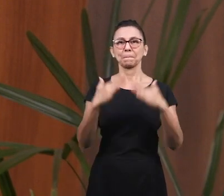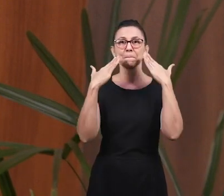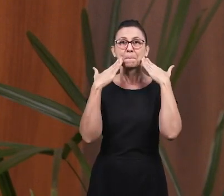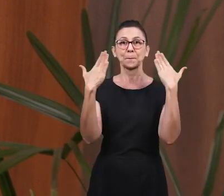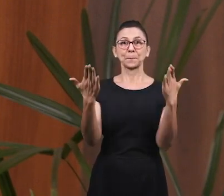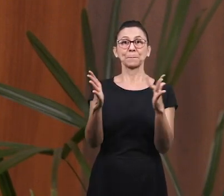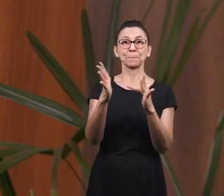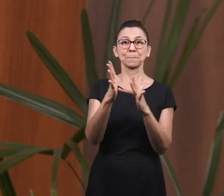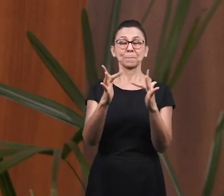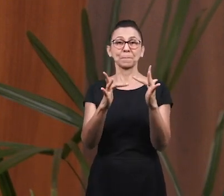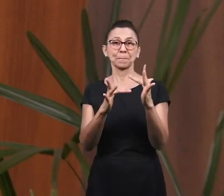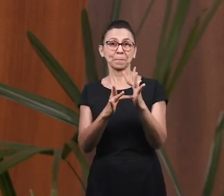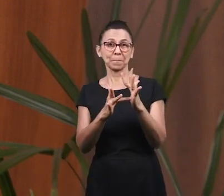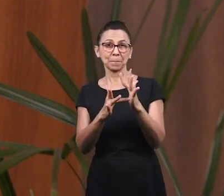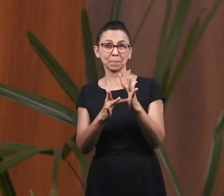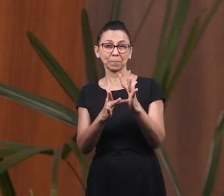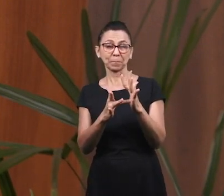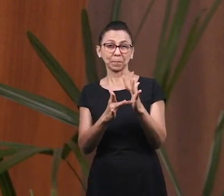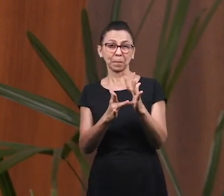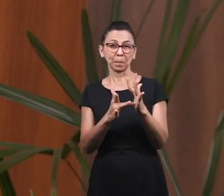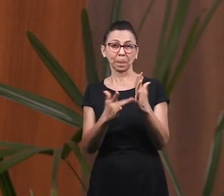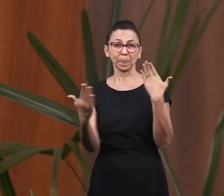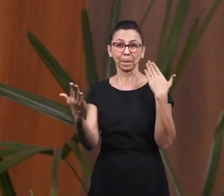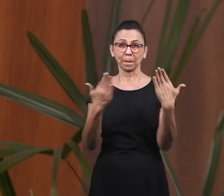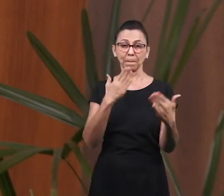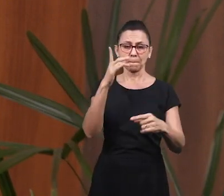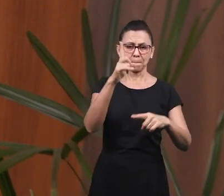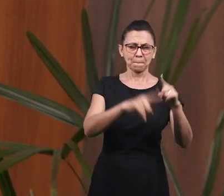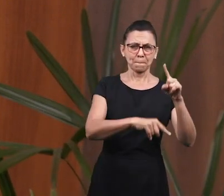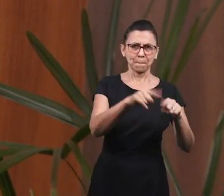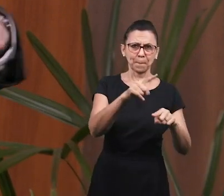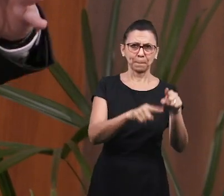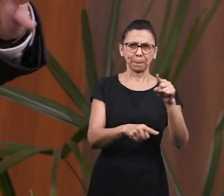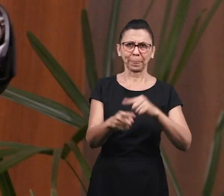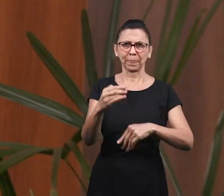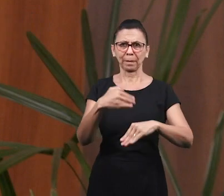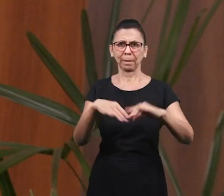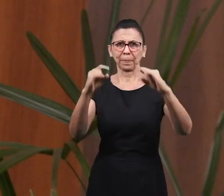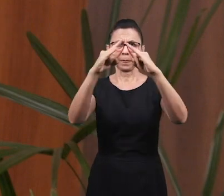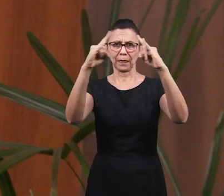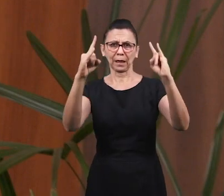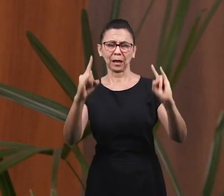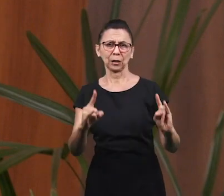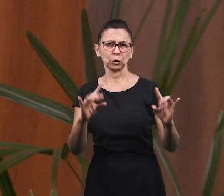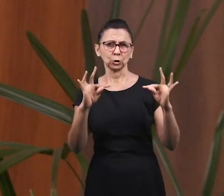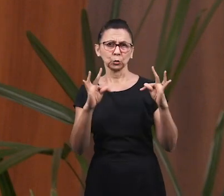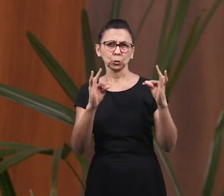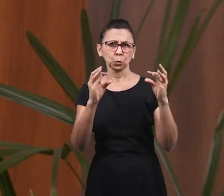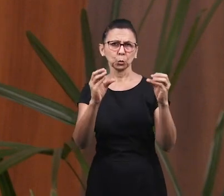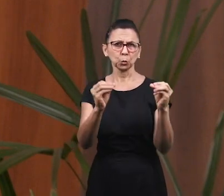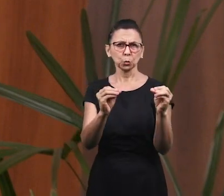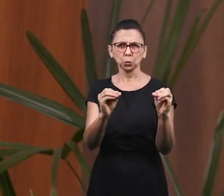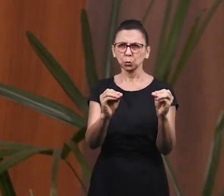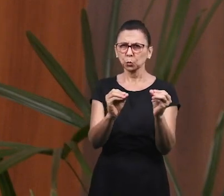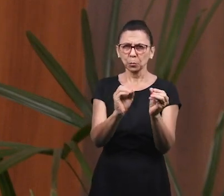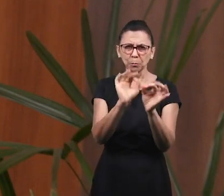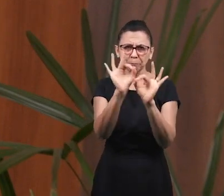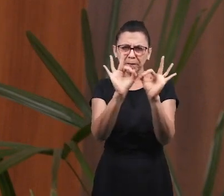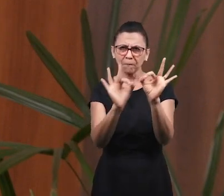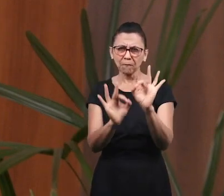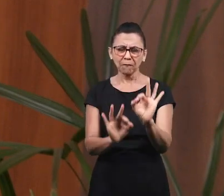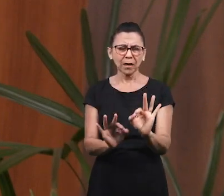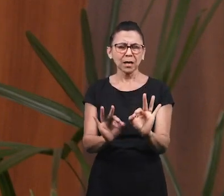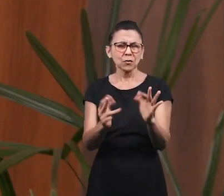Seigneur Jésus dans tout le matériel utilisé dans le tabernacle, dans tous ses ustensiles, dans